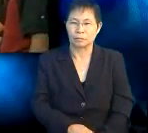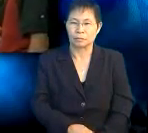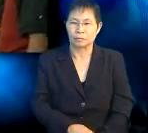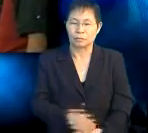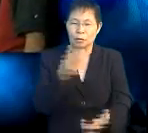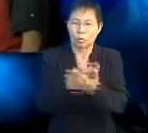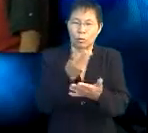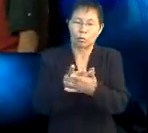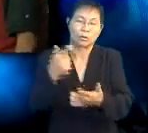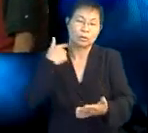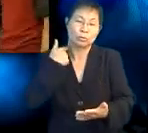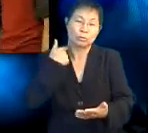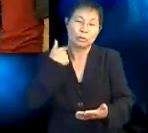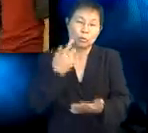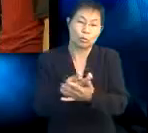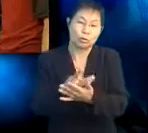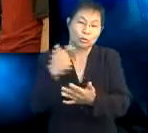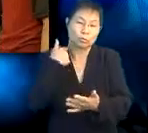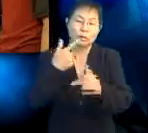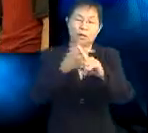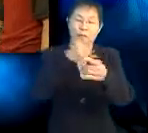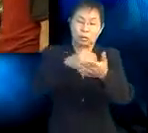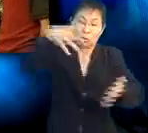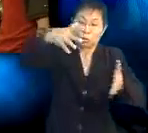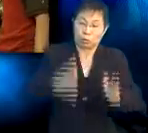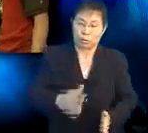wang tebusan dari jutawan itu